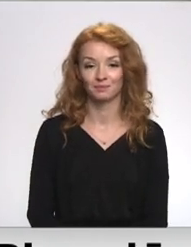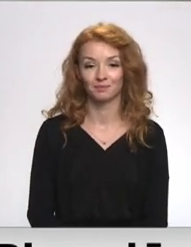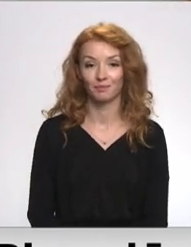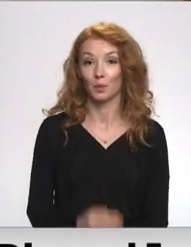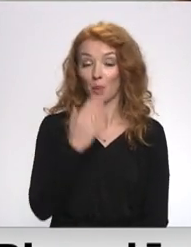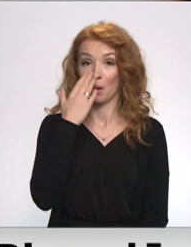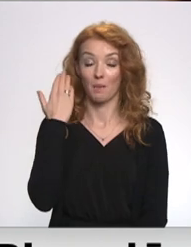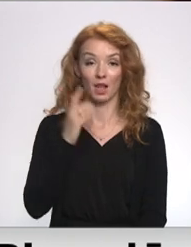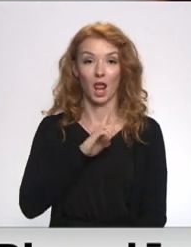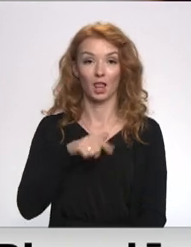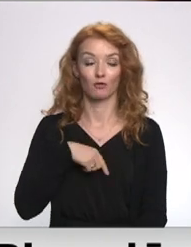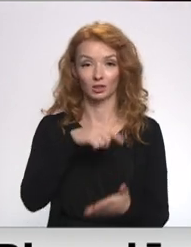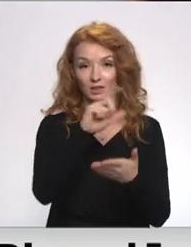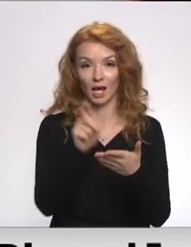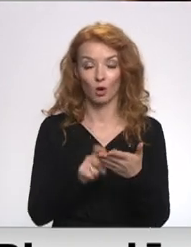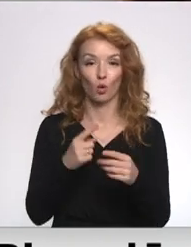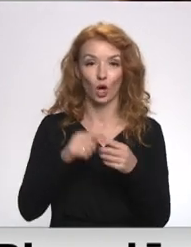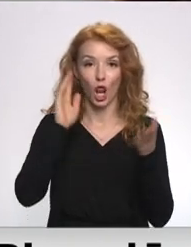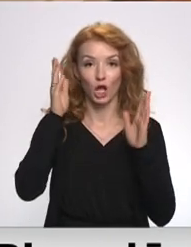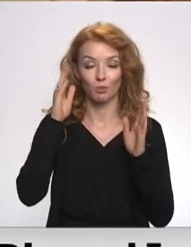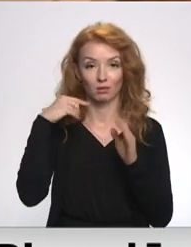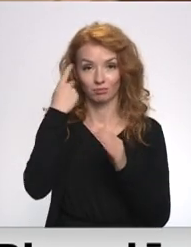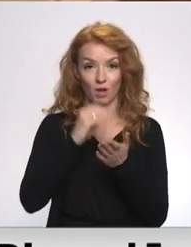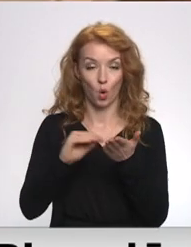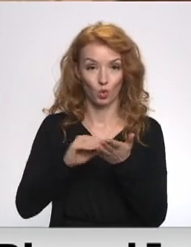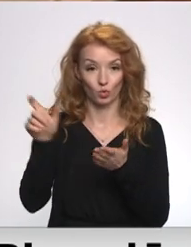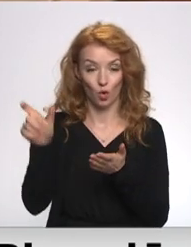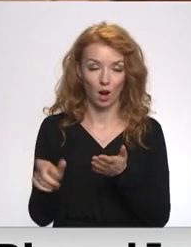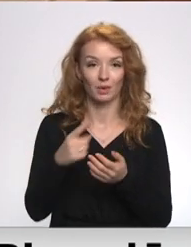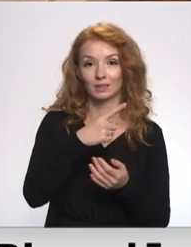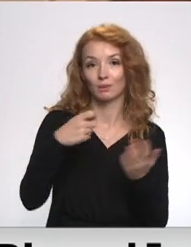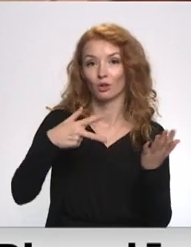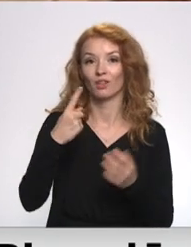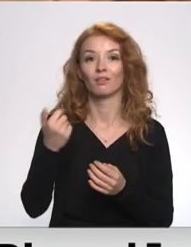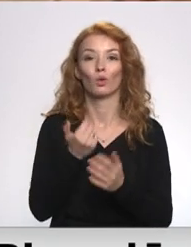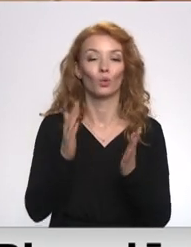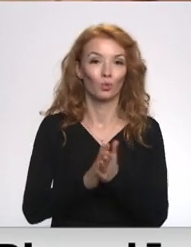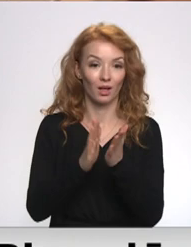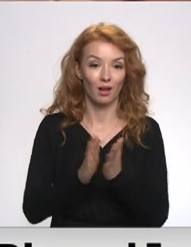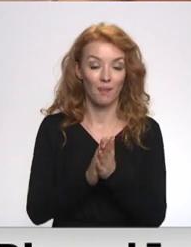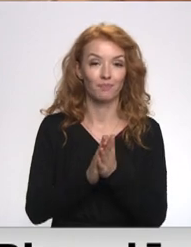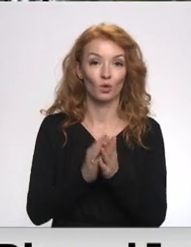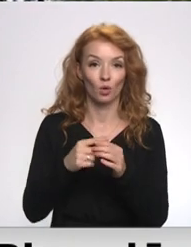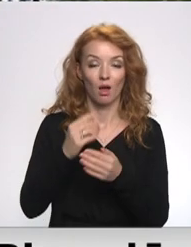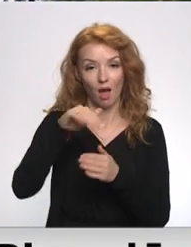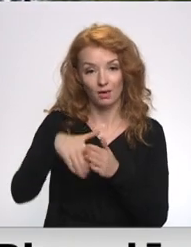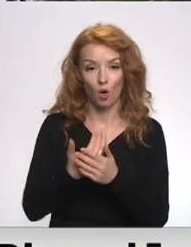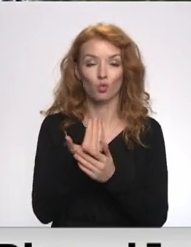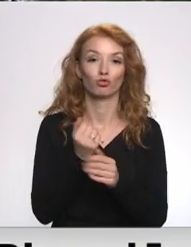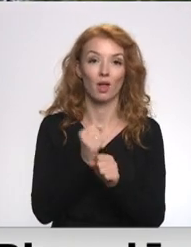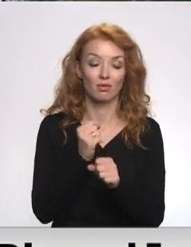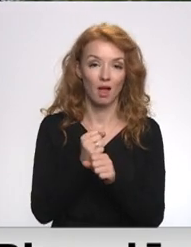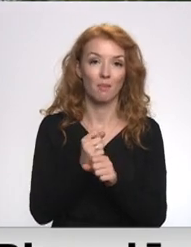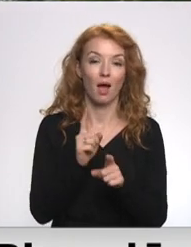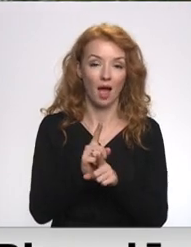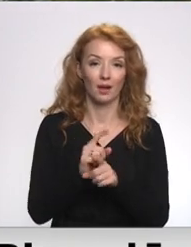Nu pat latviešu dzejniekam un epasa Lāčplēses autoram apritēja 181. Gada diena. Atzimšanu līdz ar atjaunošanas darbiem